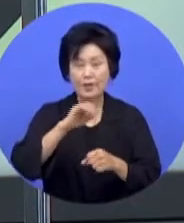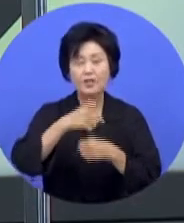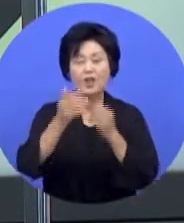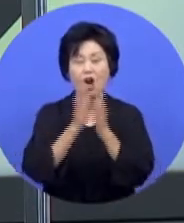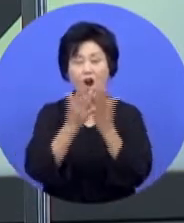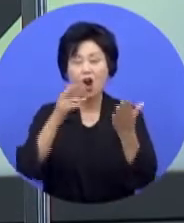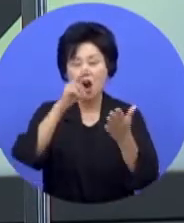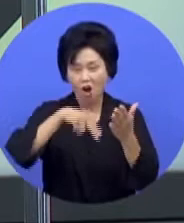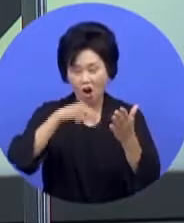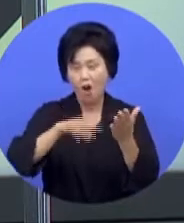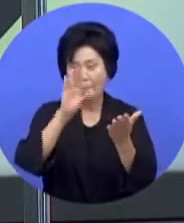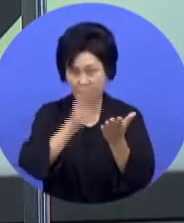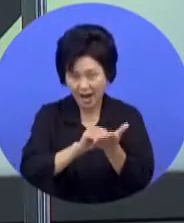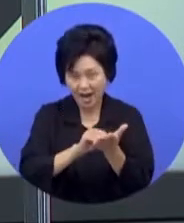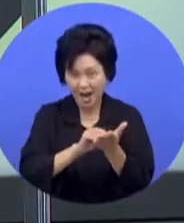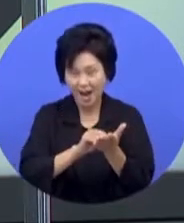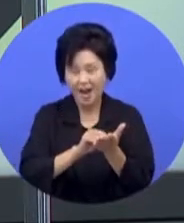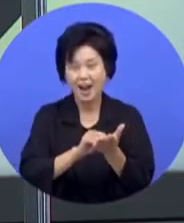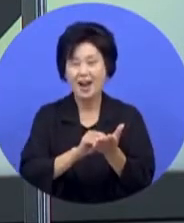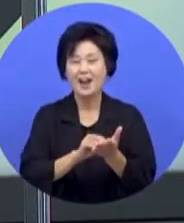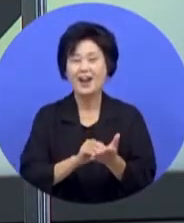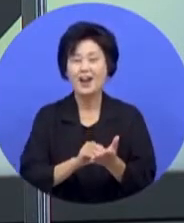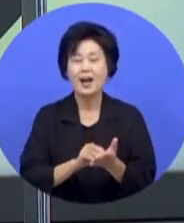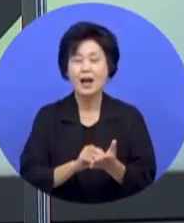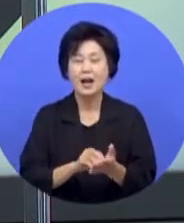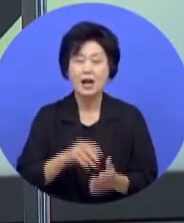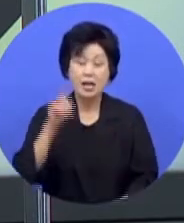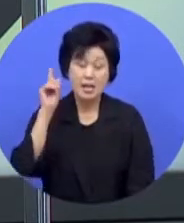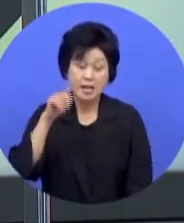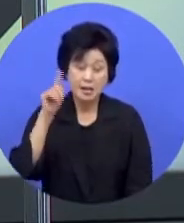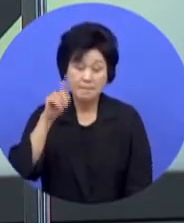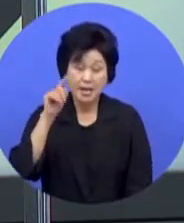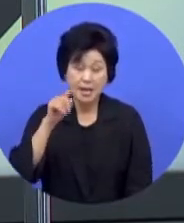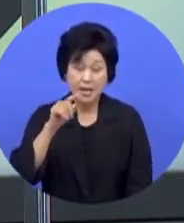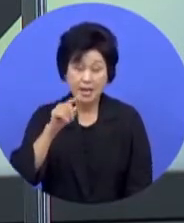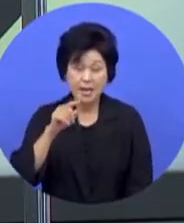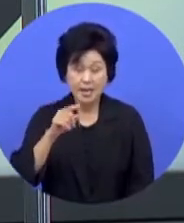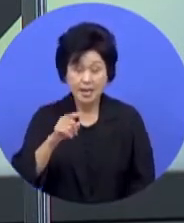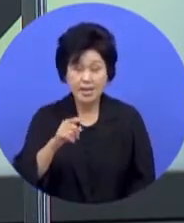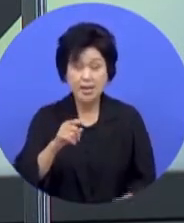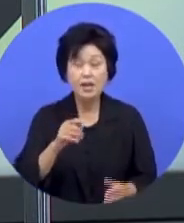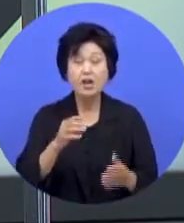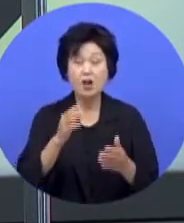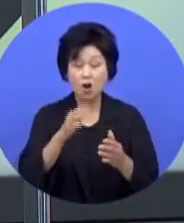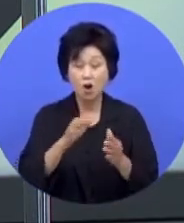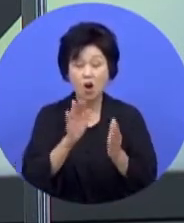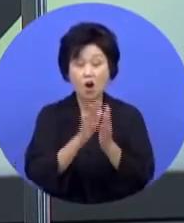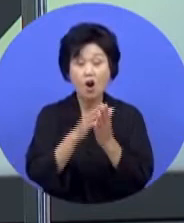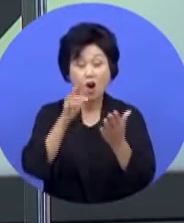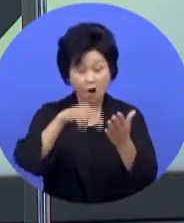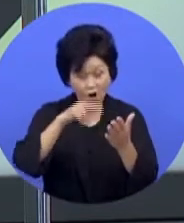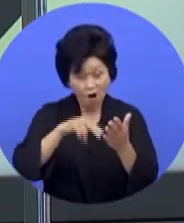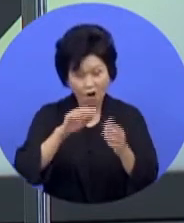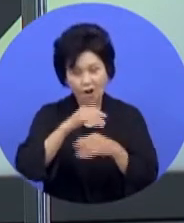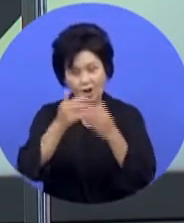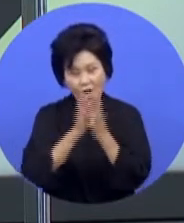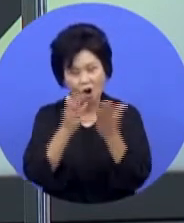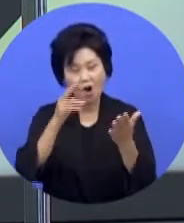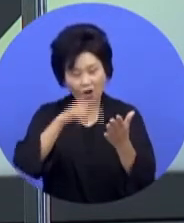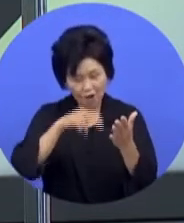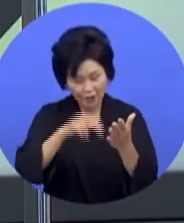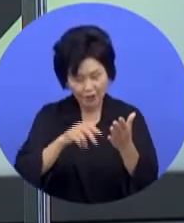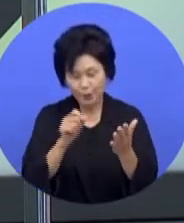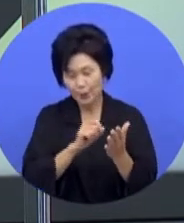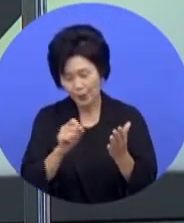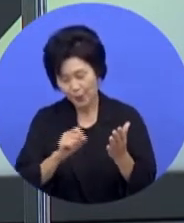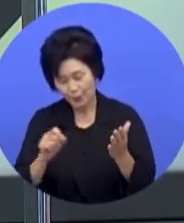우리 기독국제학교 학생들도 하는데 매일 주어진 분량의 성경을 읽고 내게 주신 한 구절 쓰고 저희도 이제